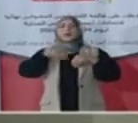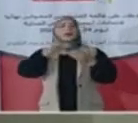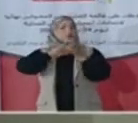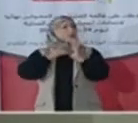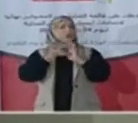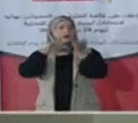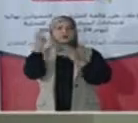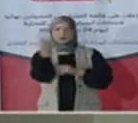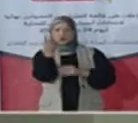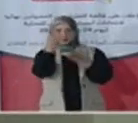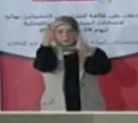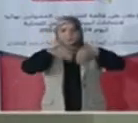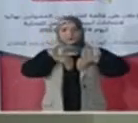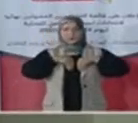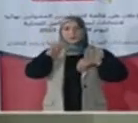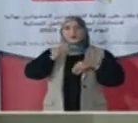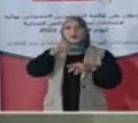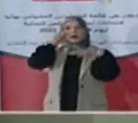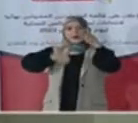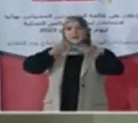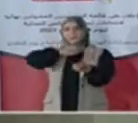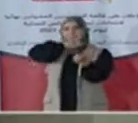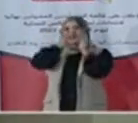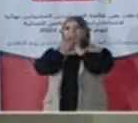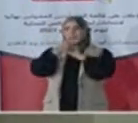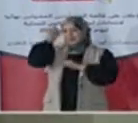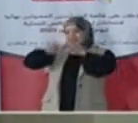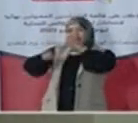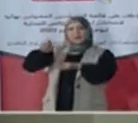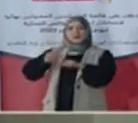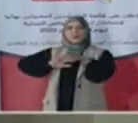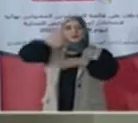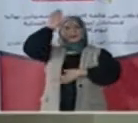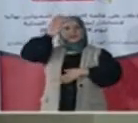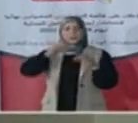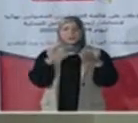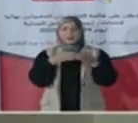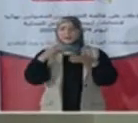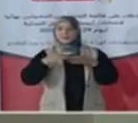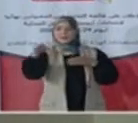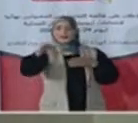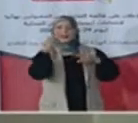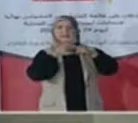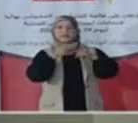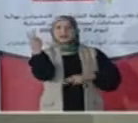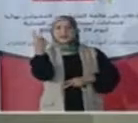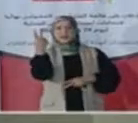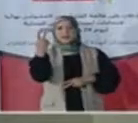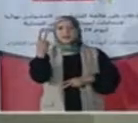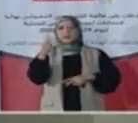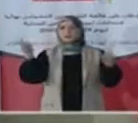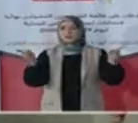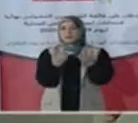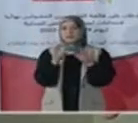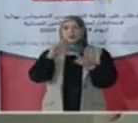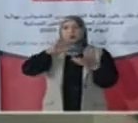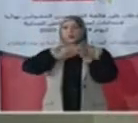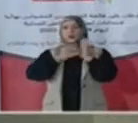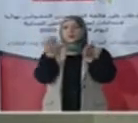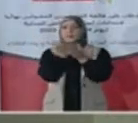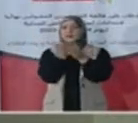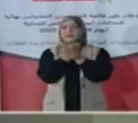وأصلا، والقضاء بتغيير ترتيب المترشح بالهيئة الفرعية بالساقس 2. خلاصة القول أن كل